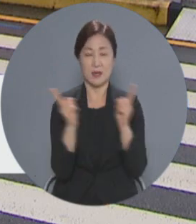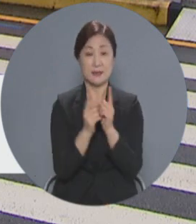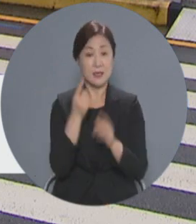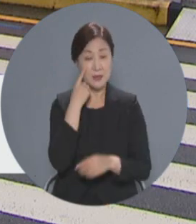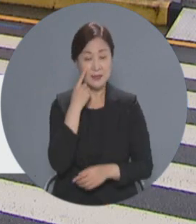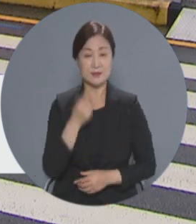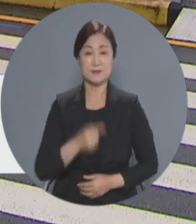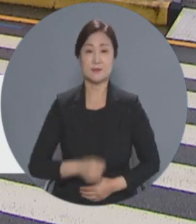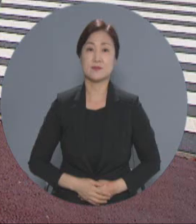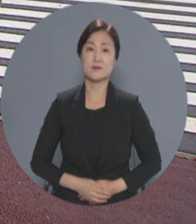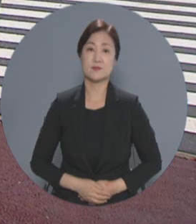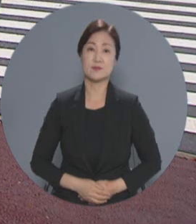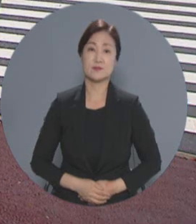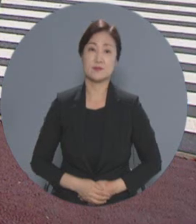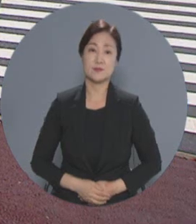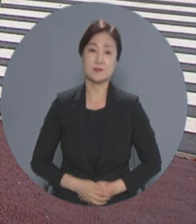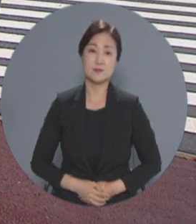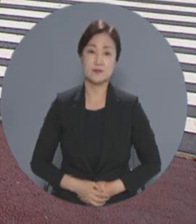만나봤습니다.